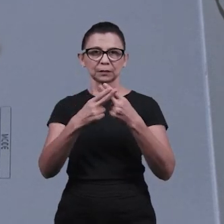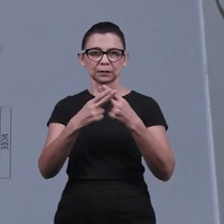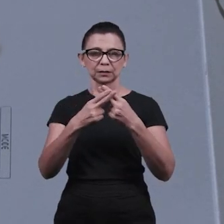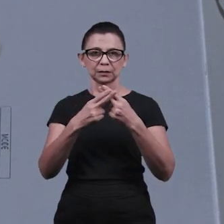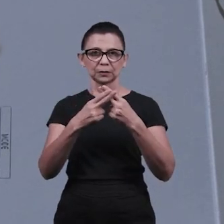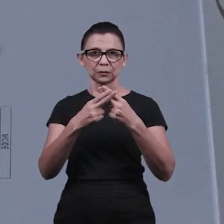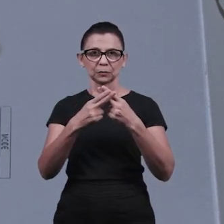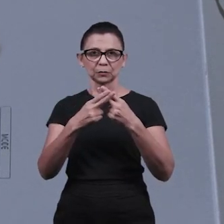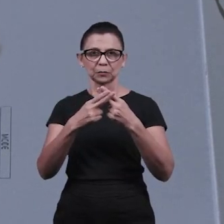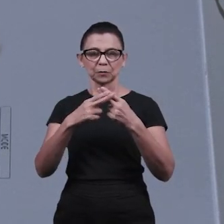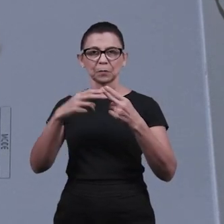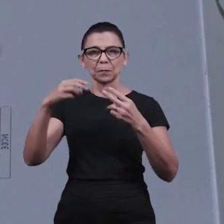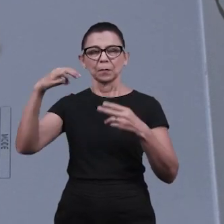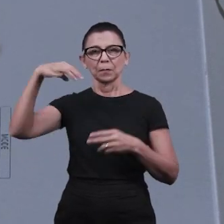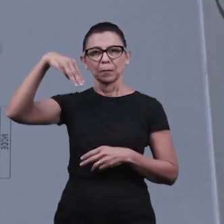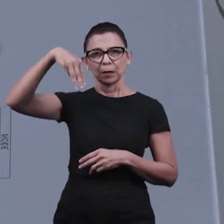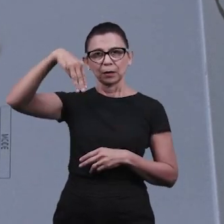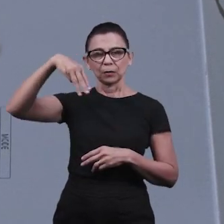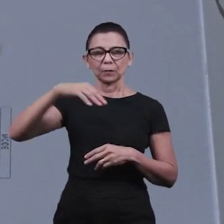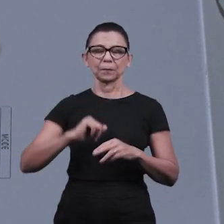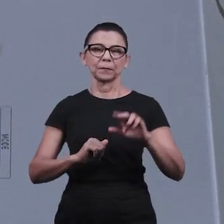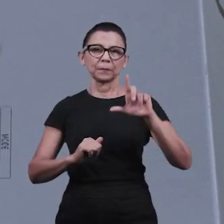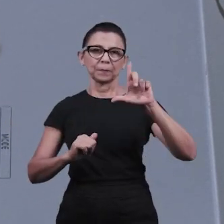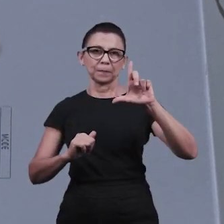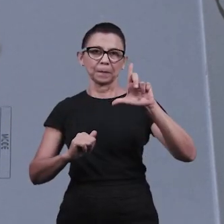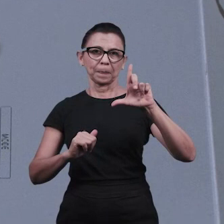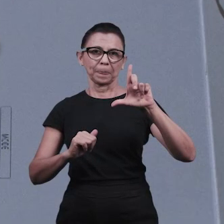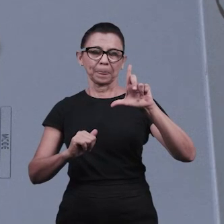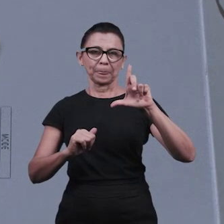A, La majeur.